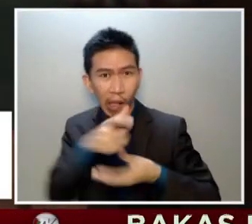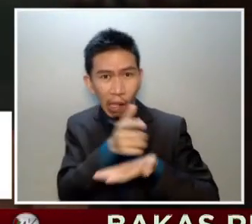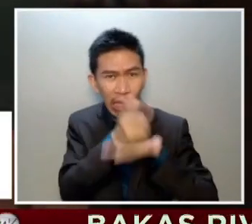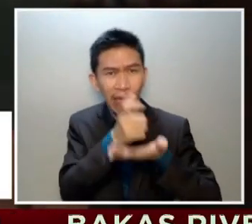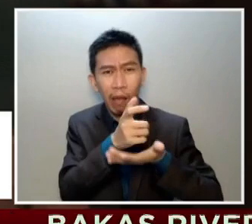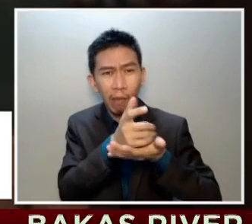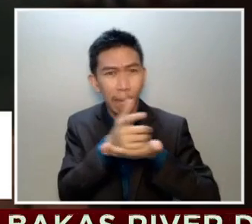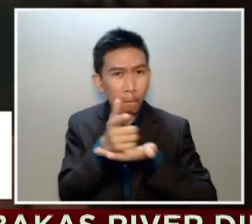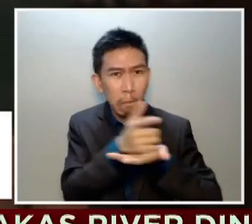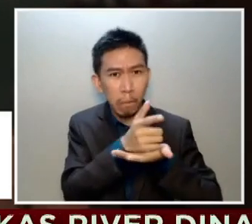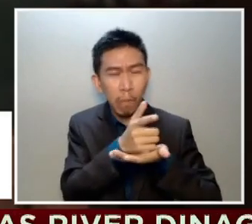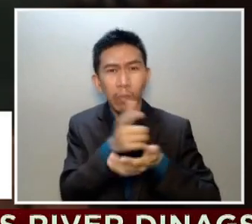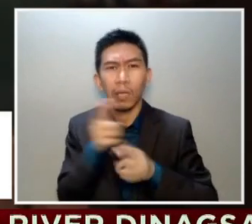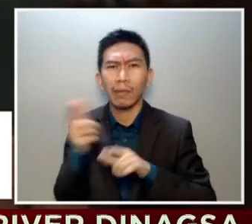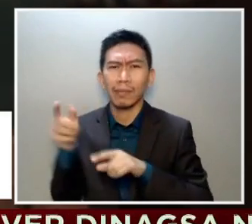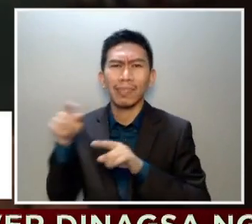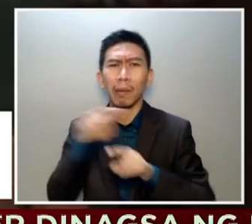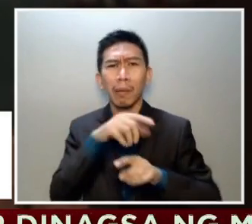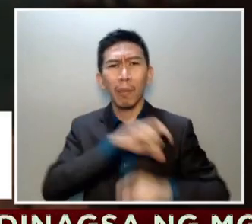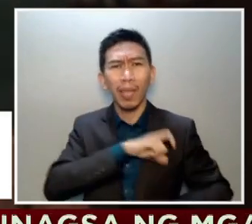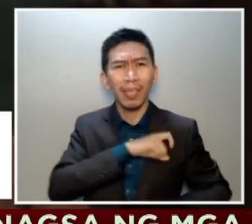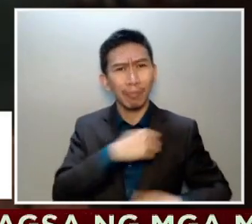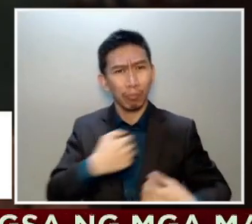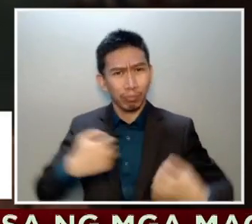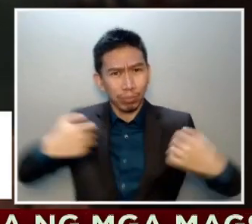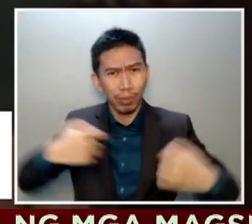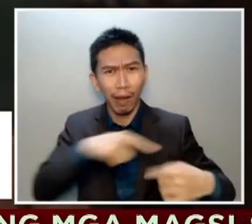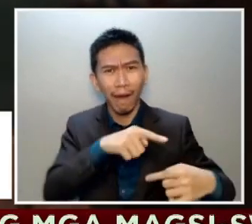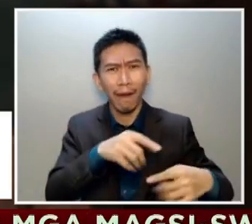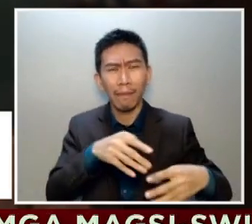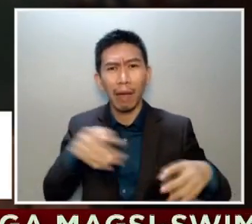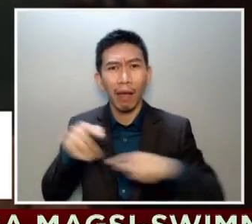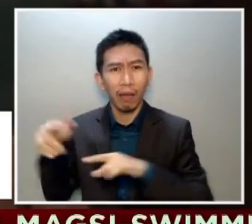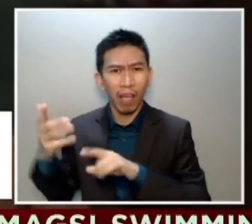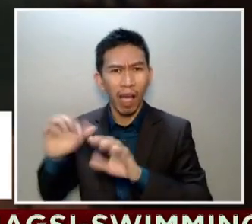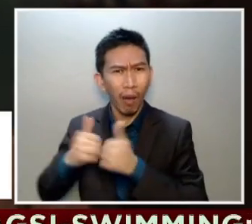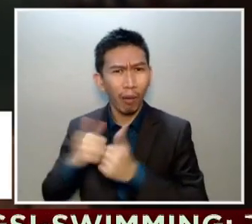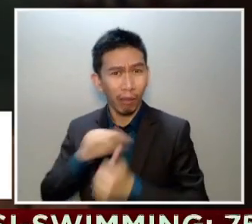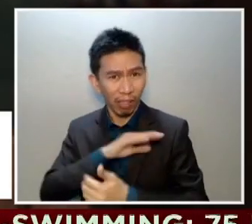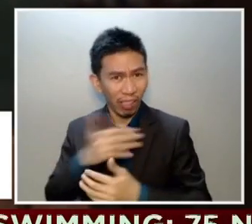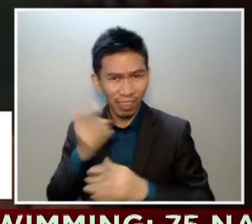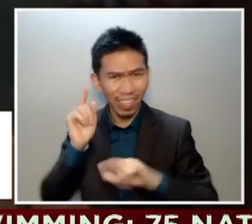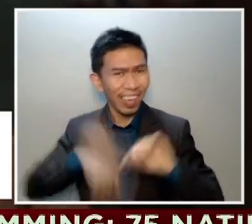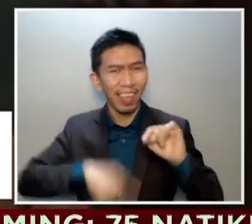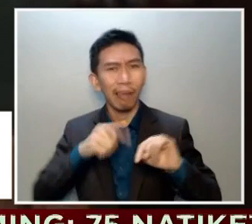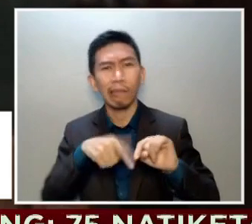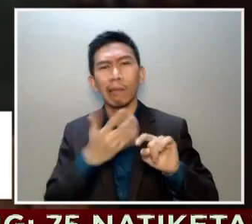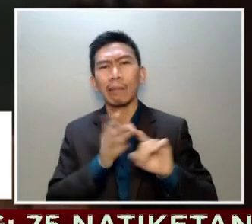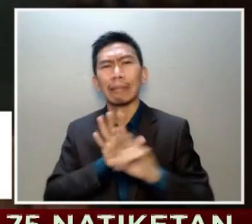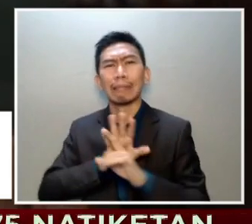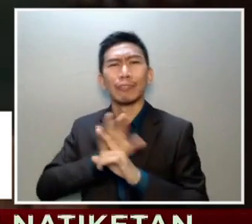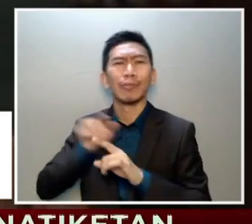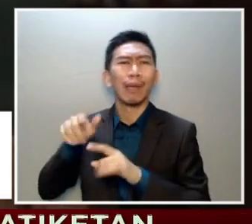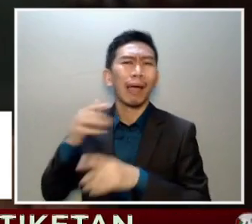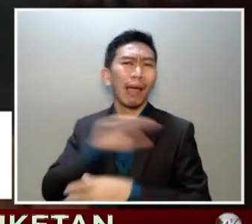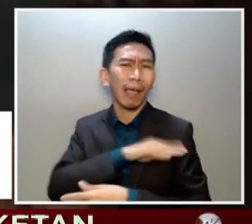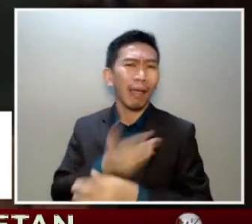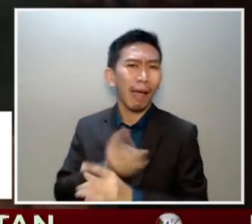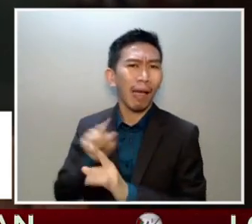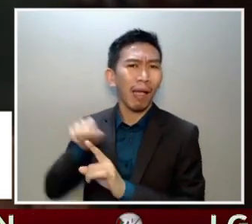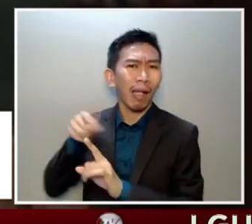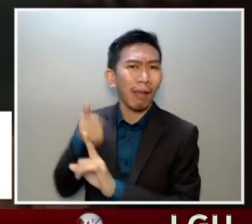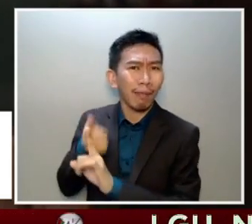Paano maagawan ng baril yun? Paano makaagaw yung anak ko? Itutulak niya lang yun. Tinutulak nga lang ng kalaro yun, talsik na eh. Siya